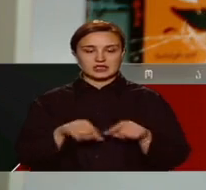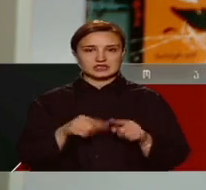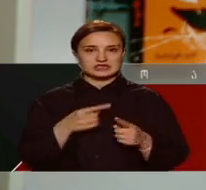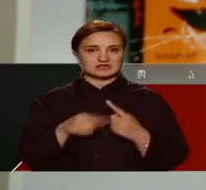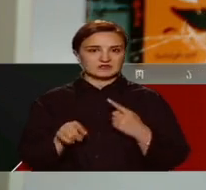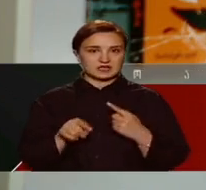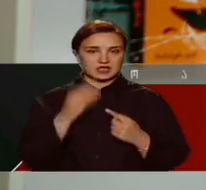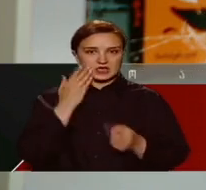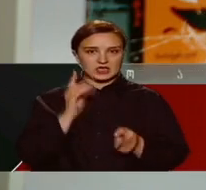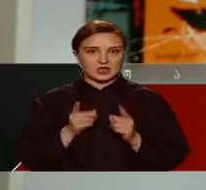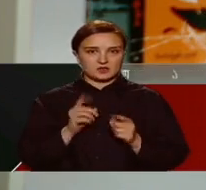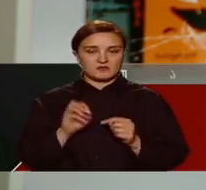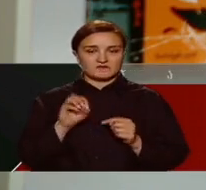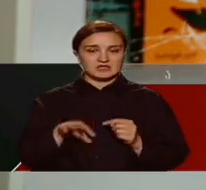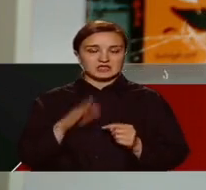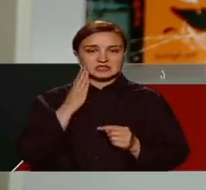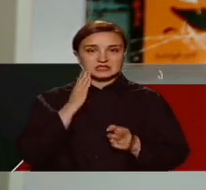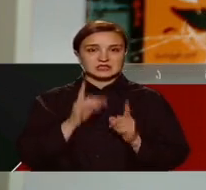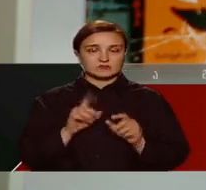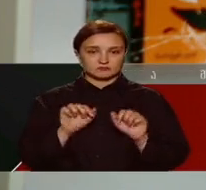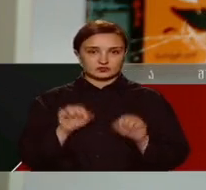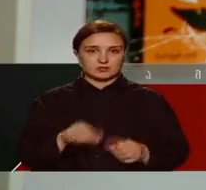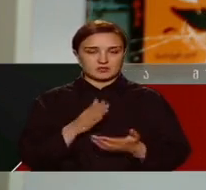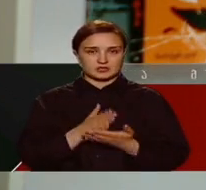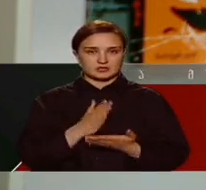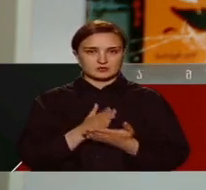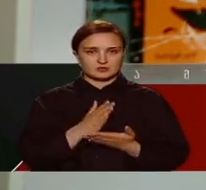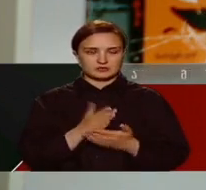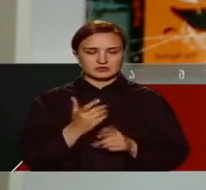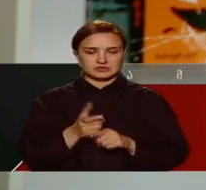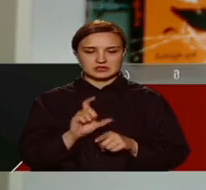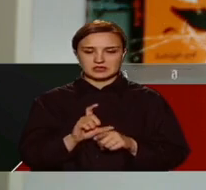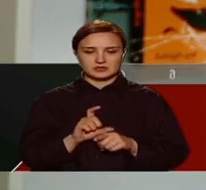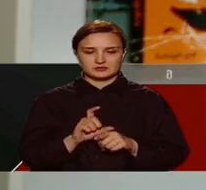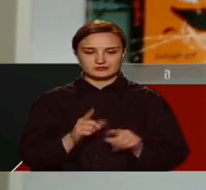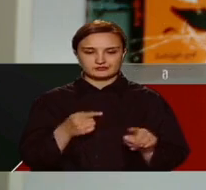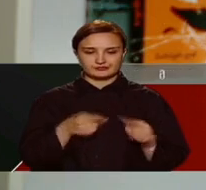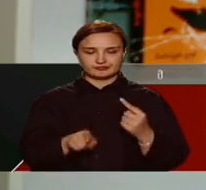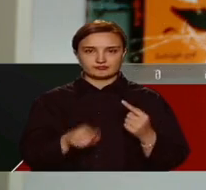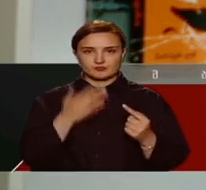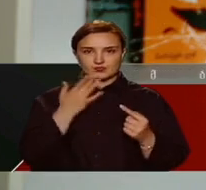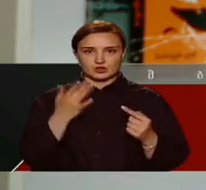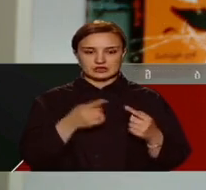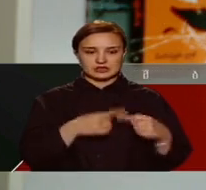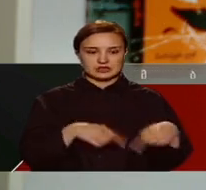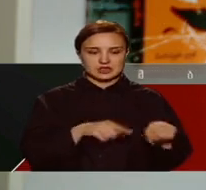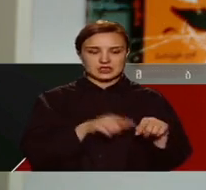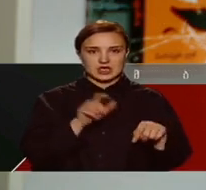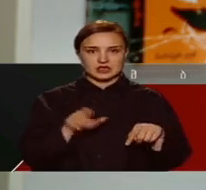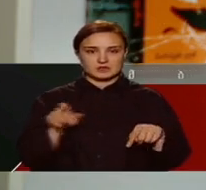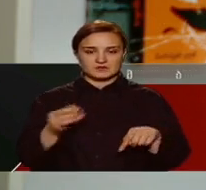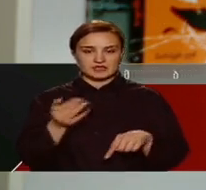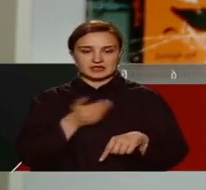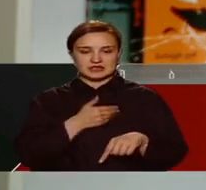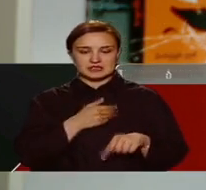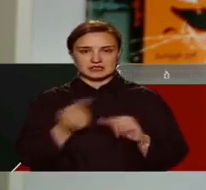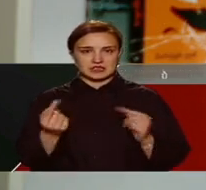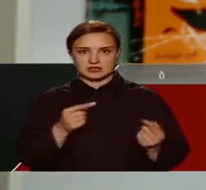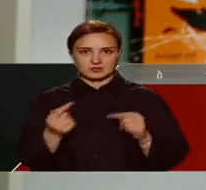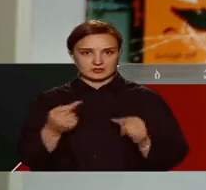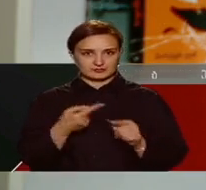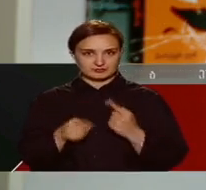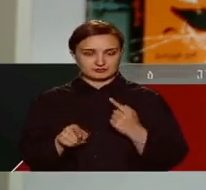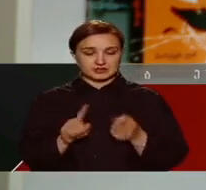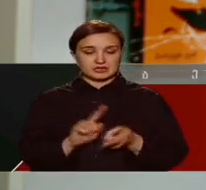რეალობაა შექმნილი, ვიდრე სინამდვილეში ეს შეიძლება არსებობდეს. Და ძალიან აცდენილია პოლიტიკური სპექტრის და ადამიანების ინტერესები ერთმანეთს.